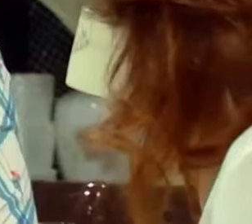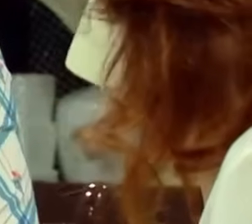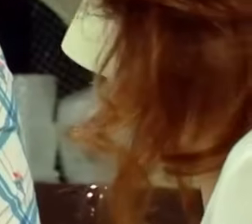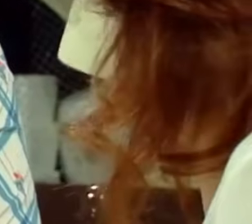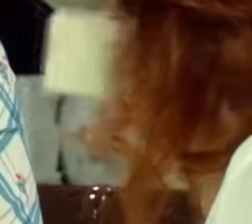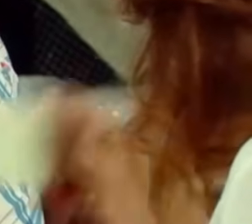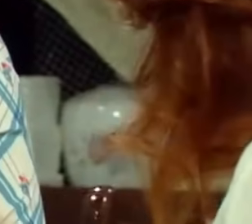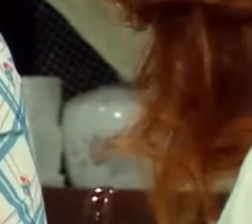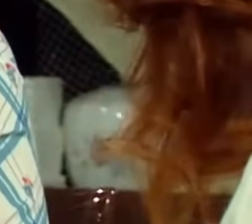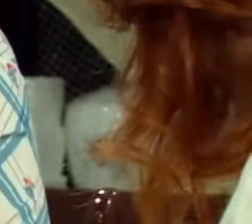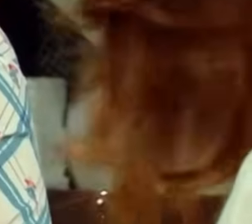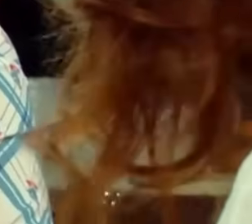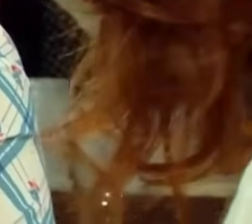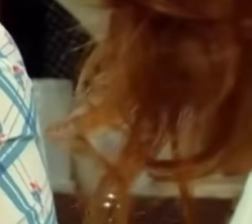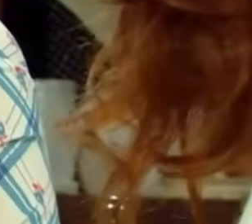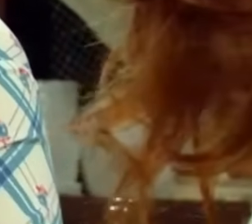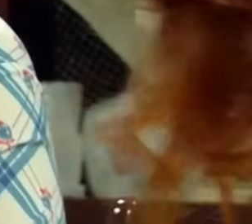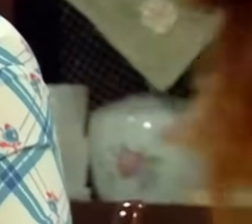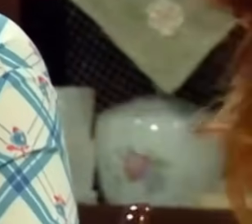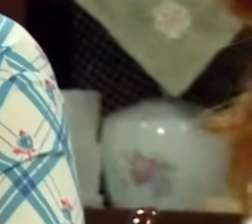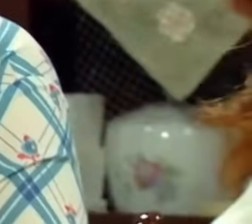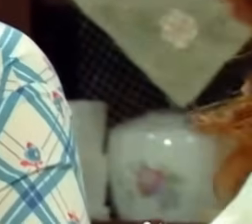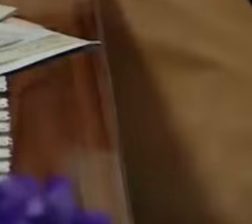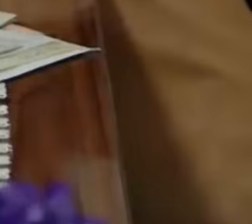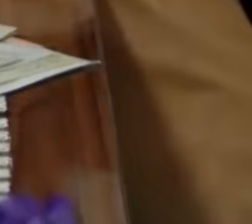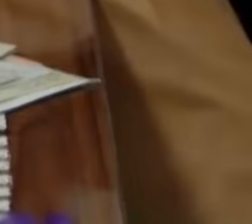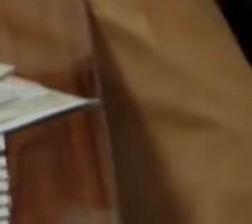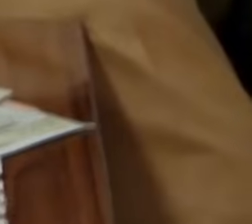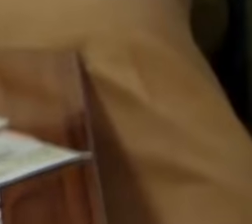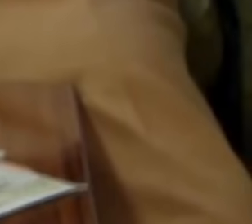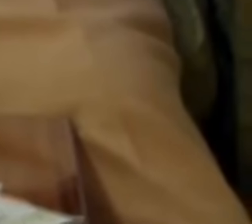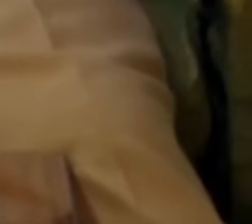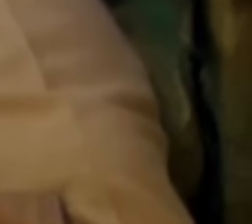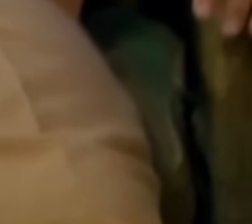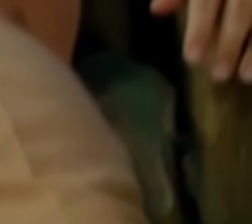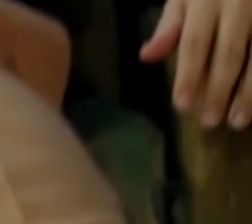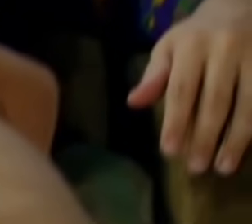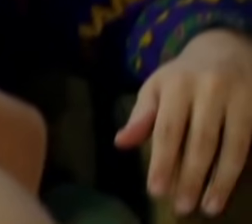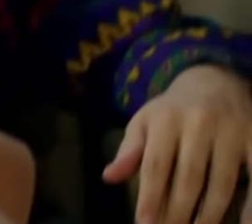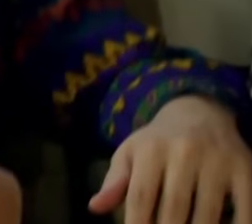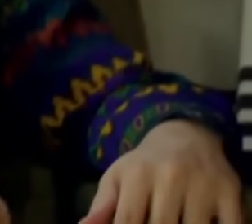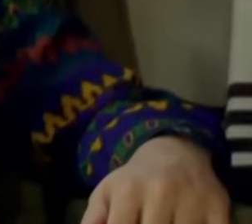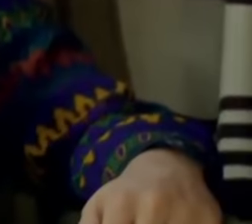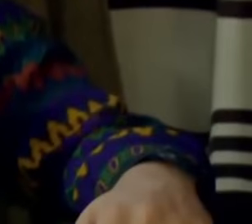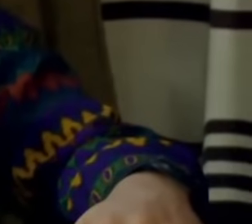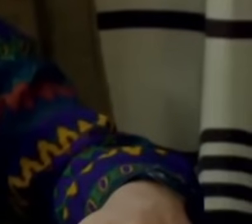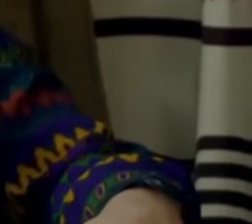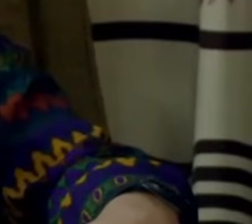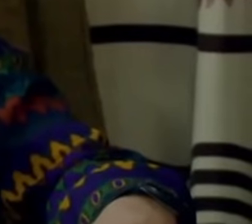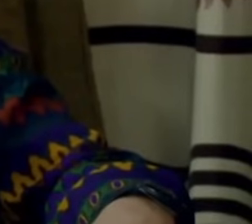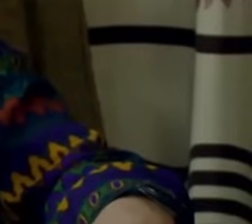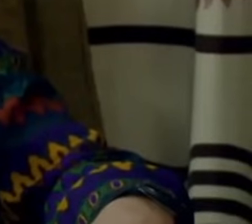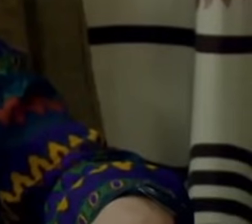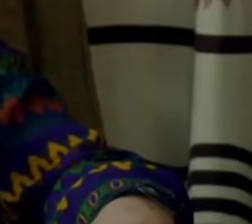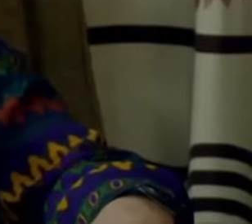Gülden'in keyfine diyecek yok. Ahmet sessizce kahvesini yudumladı. Şahin elinde kalemle koltukta uyuyakalmış. Çağatay